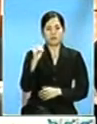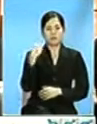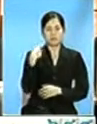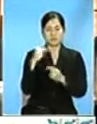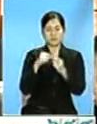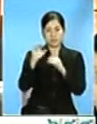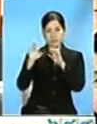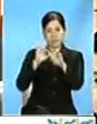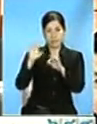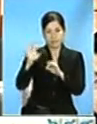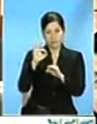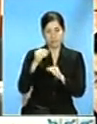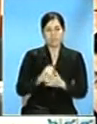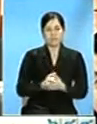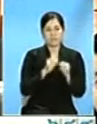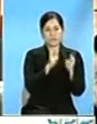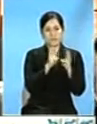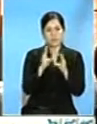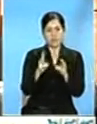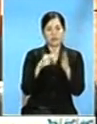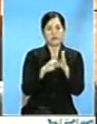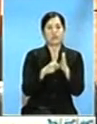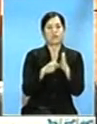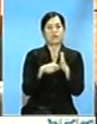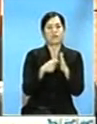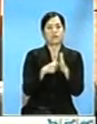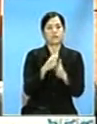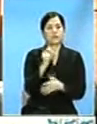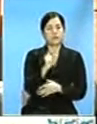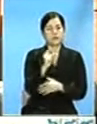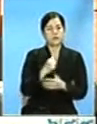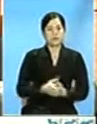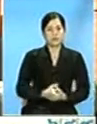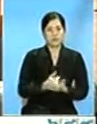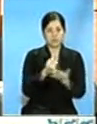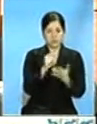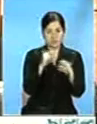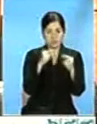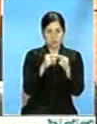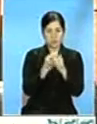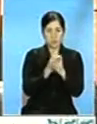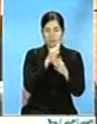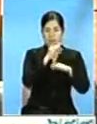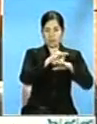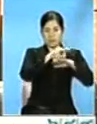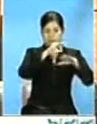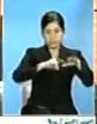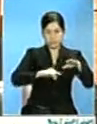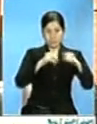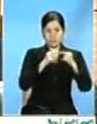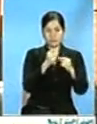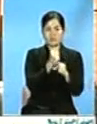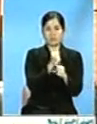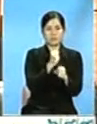หาเหตุใดที่กับผมต้องใช้เหตุผลเช่นนี้เพราะการถอดถอนแต่ละครั้งไม่เคยสำเร็จเลย